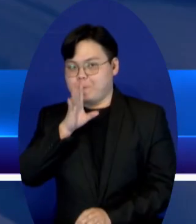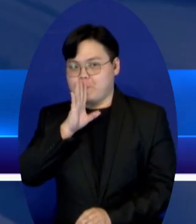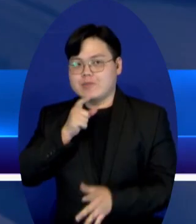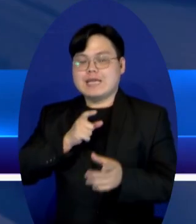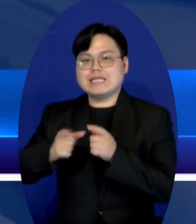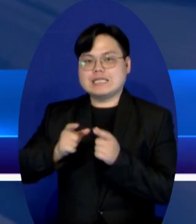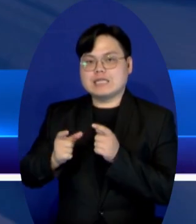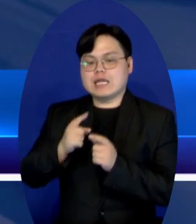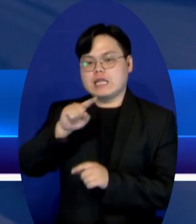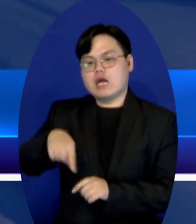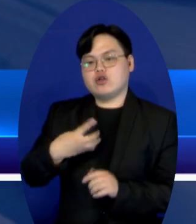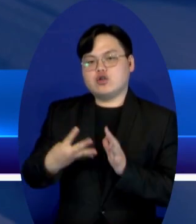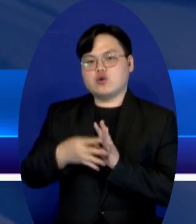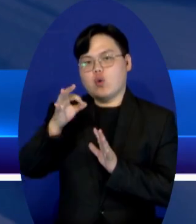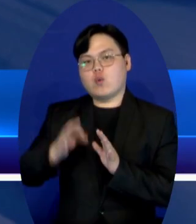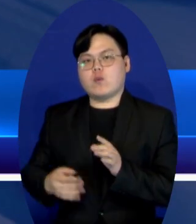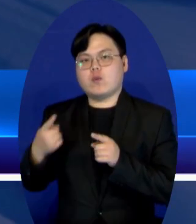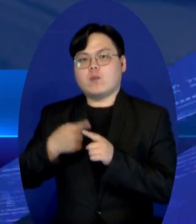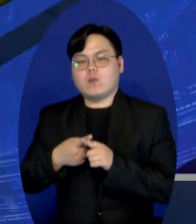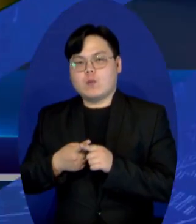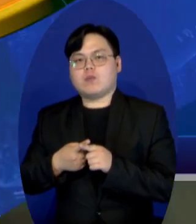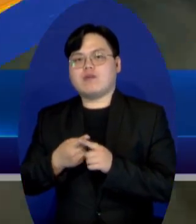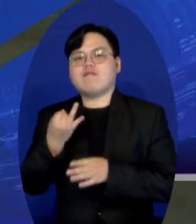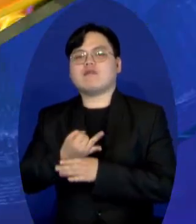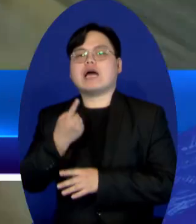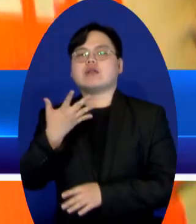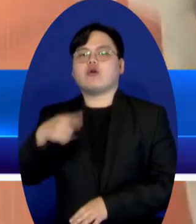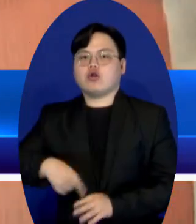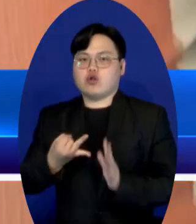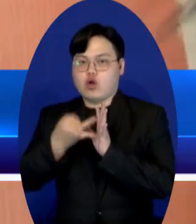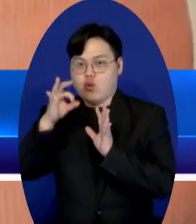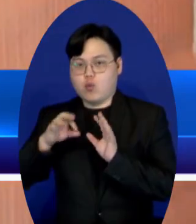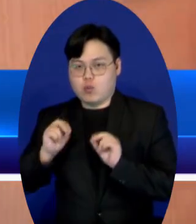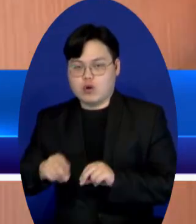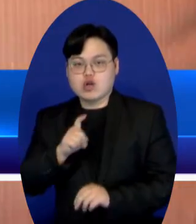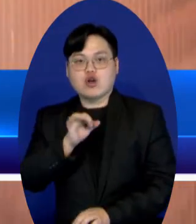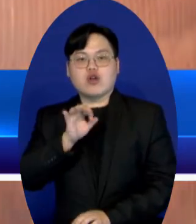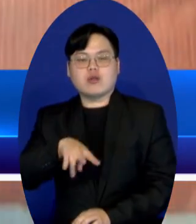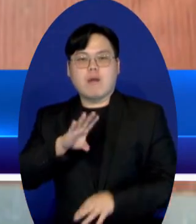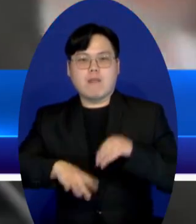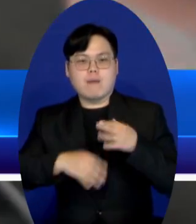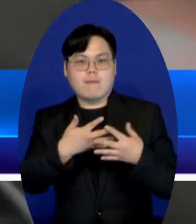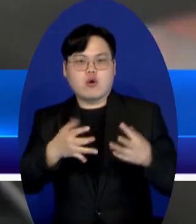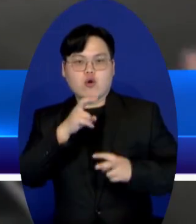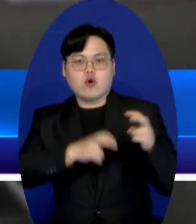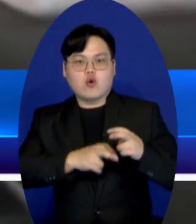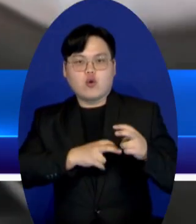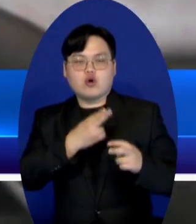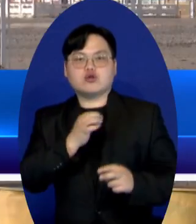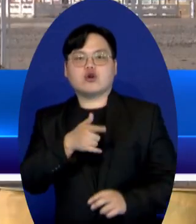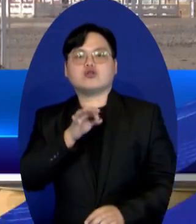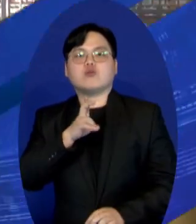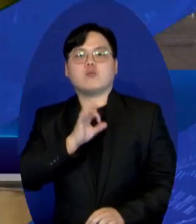Эдийн засаг 1.9% өсөж, инфляц 15.7% хүрчээ. Хөдөлт барилгын материал үйлдвэрлэлийн цогцолбор